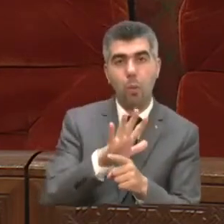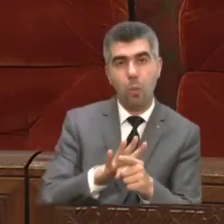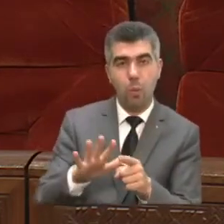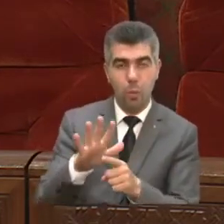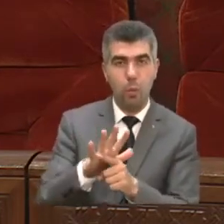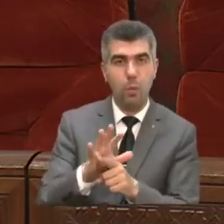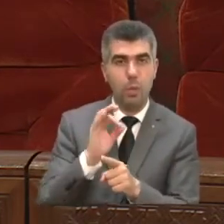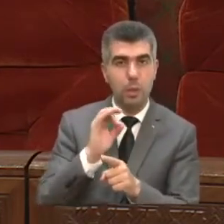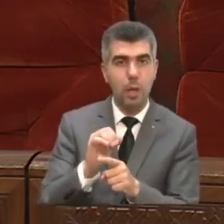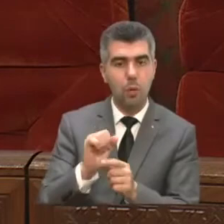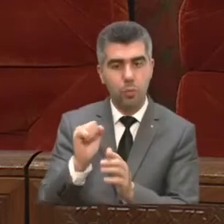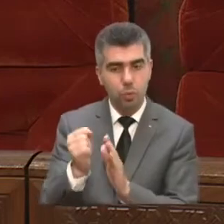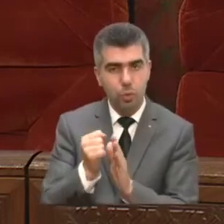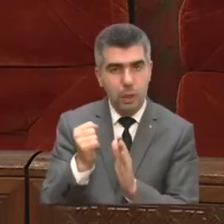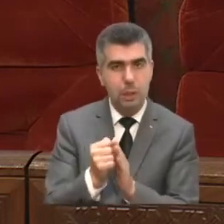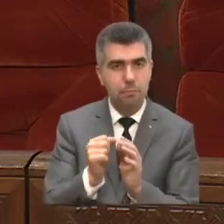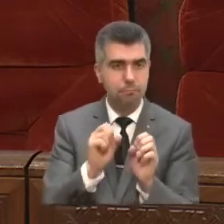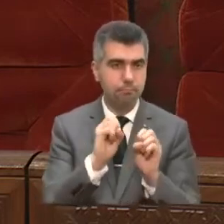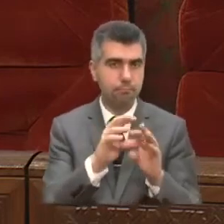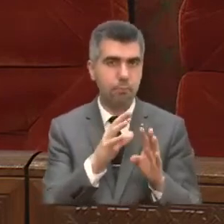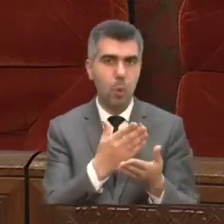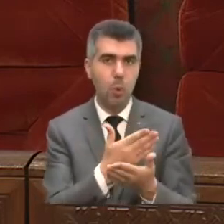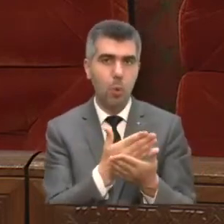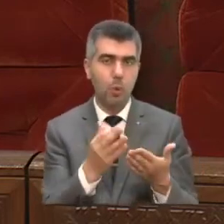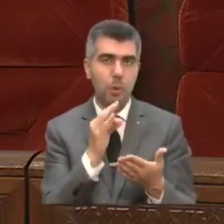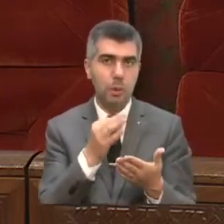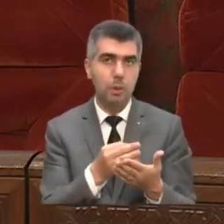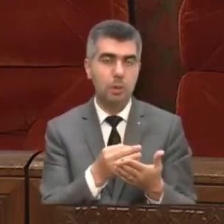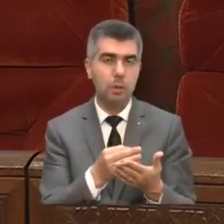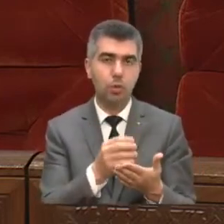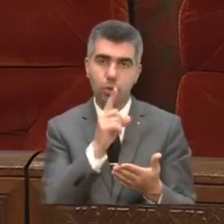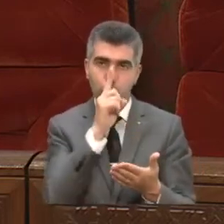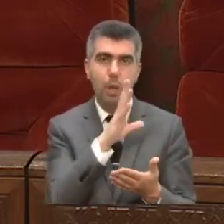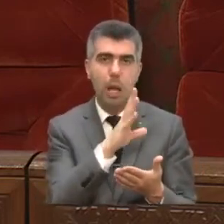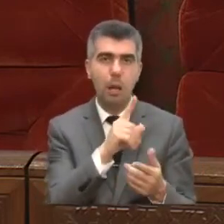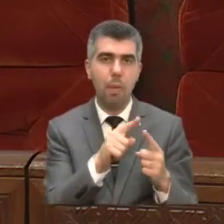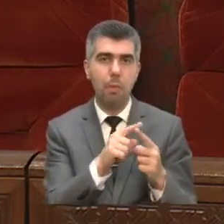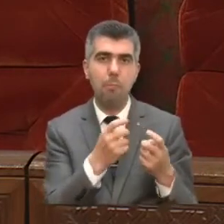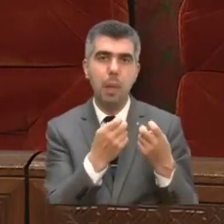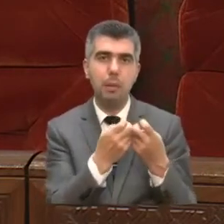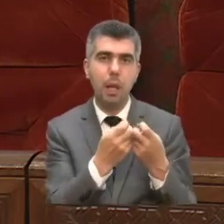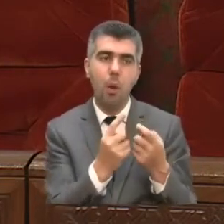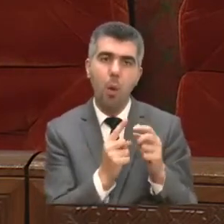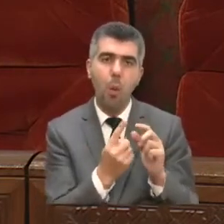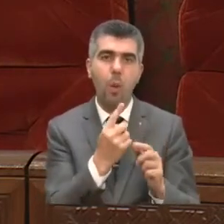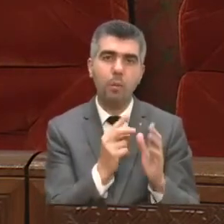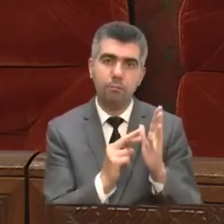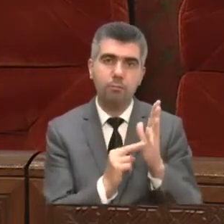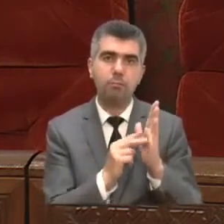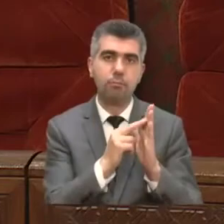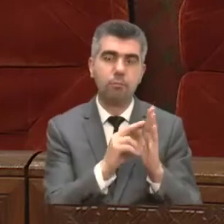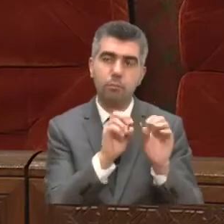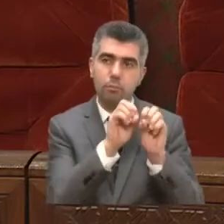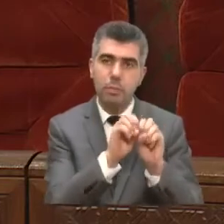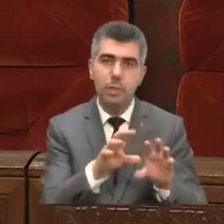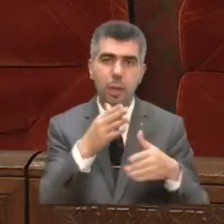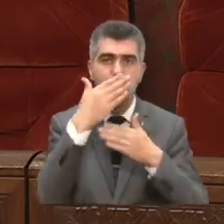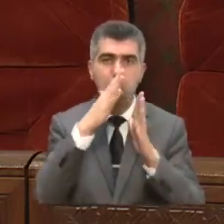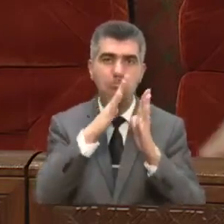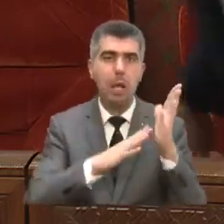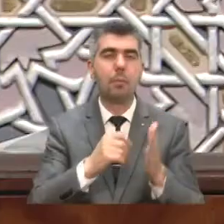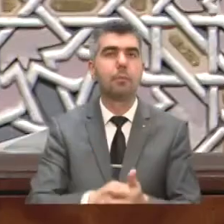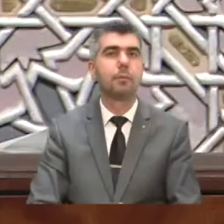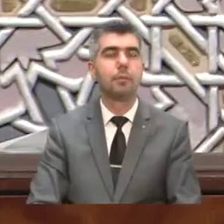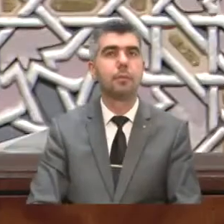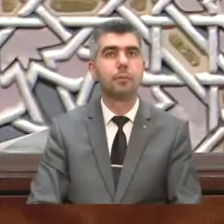البنيه التحتيه الرياضيه، و الى توفقنا في هذا المسطره هذه غادي نحاولوا نعموه ان شاء الله. شكرا.